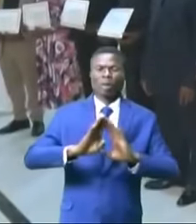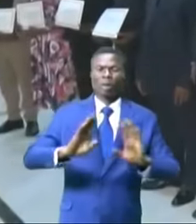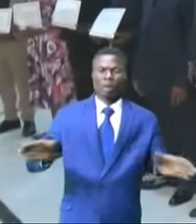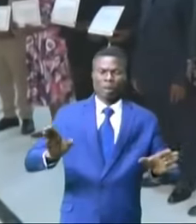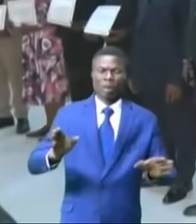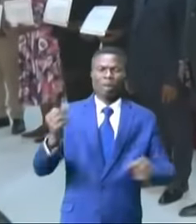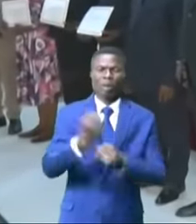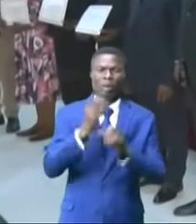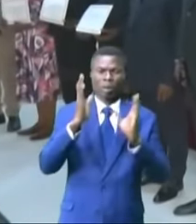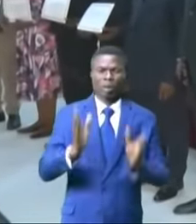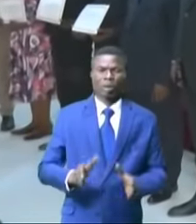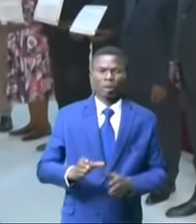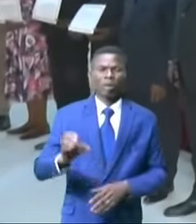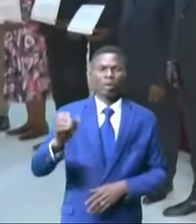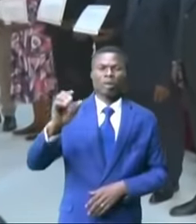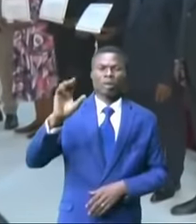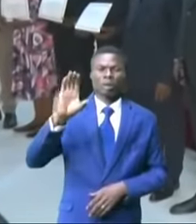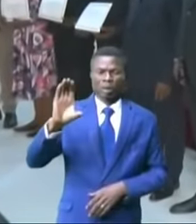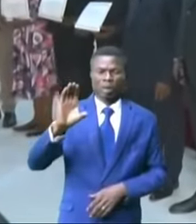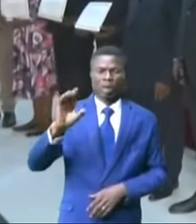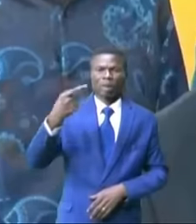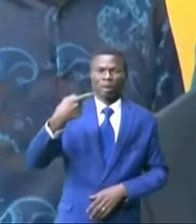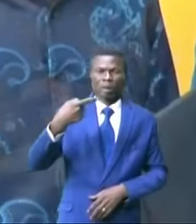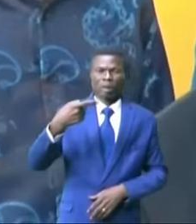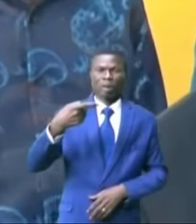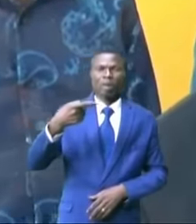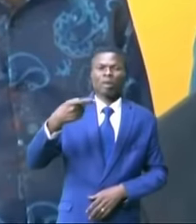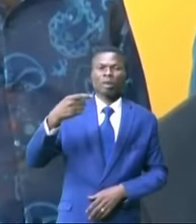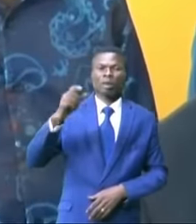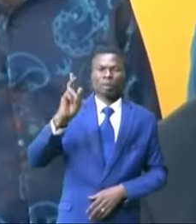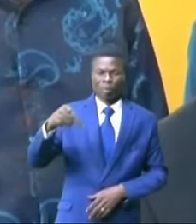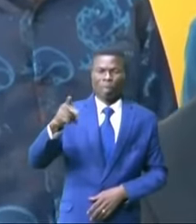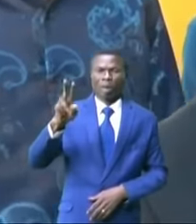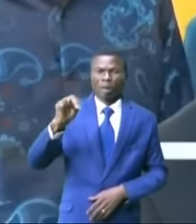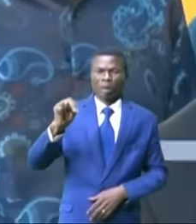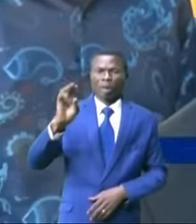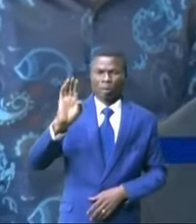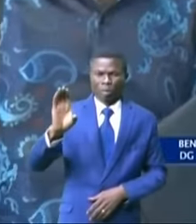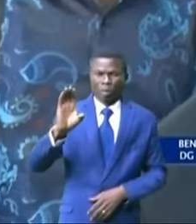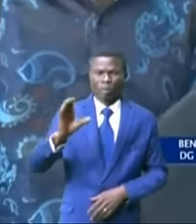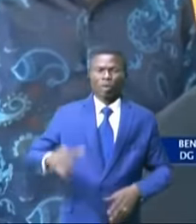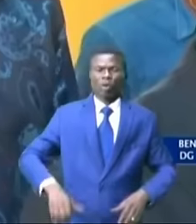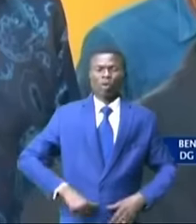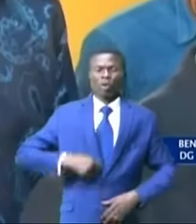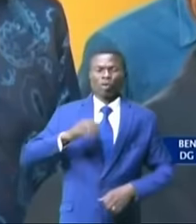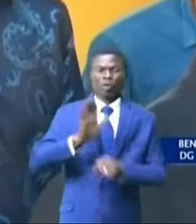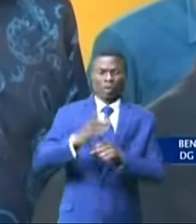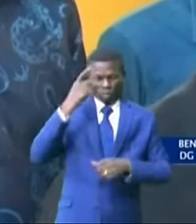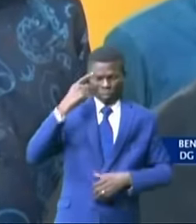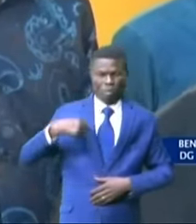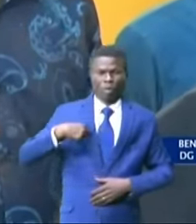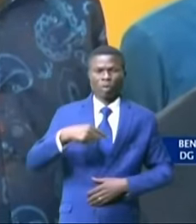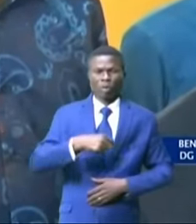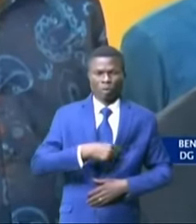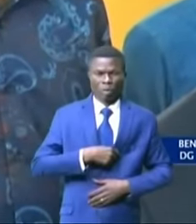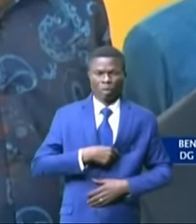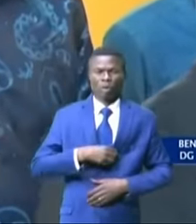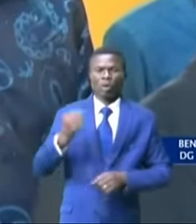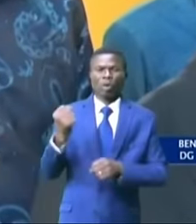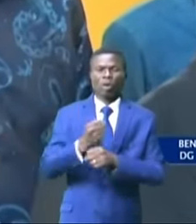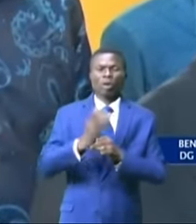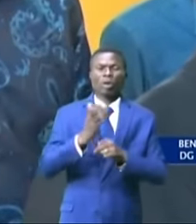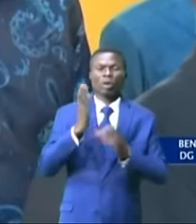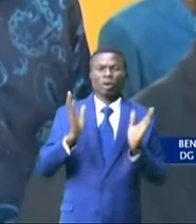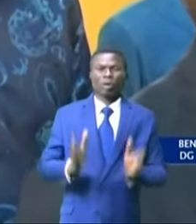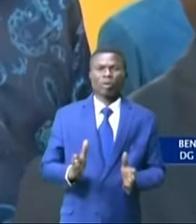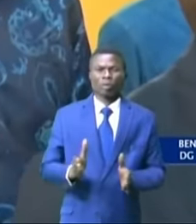des animateurs de la CGPMP. Aujourd'hui, nous sommes fiers de cette participation des acteurs de la commande publique,